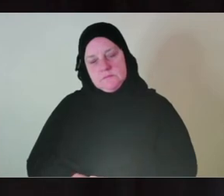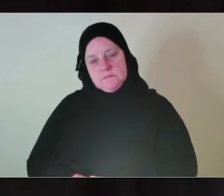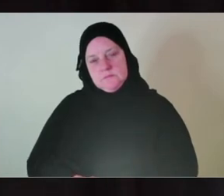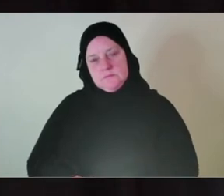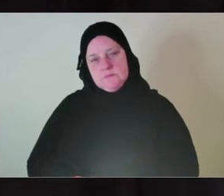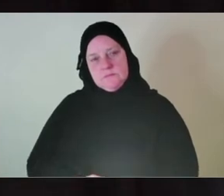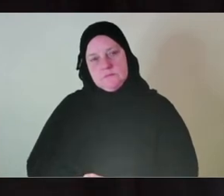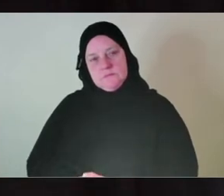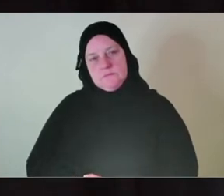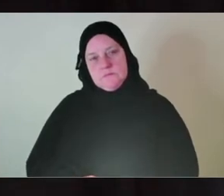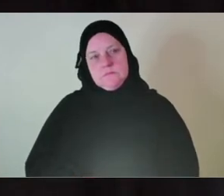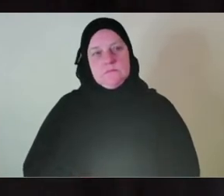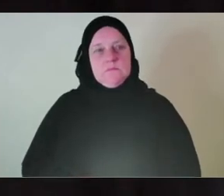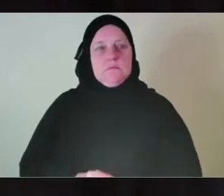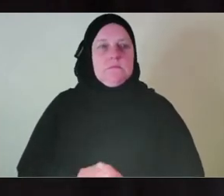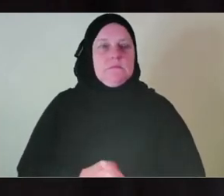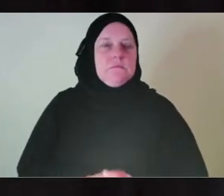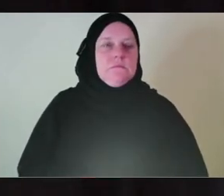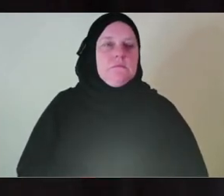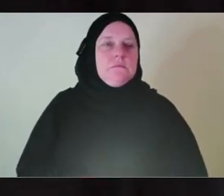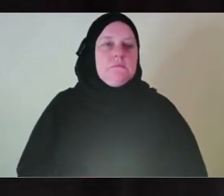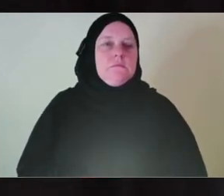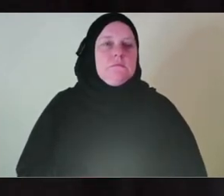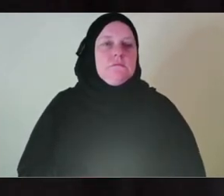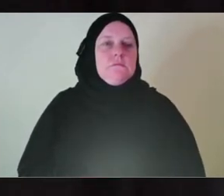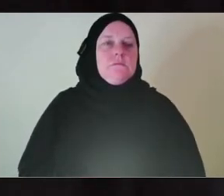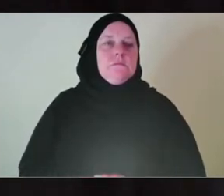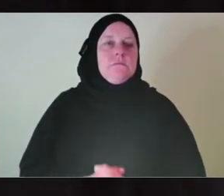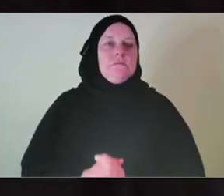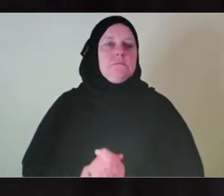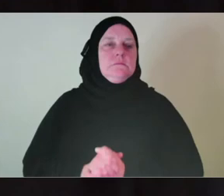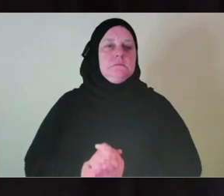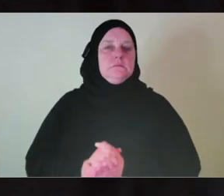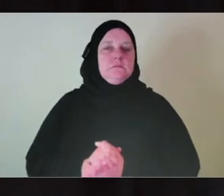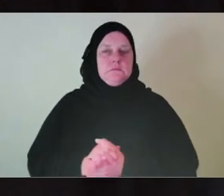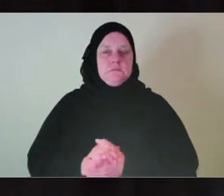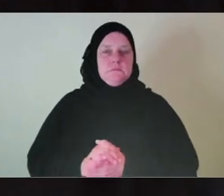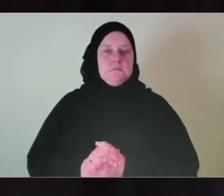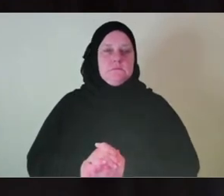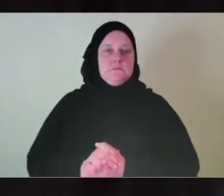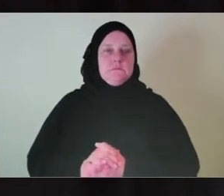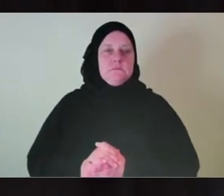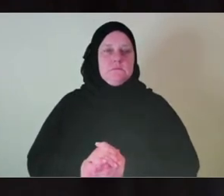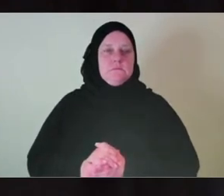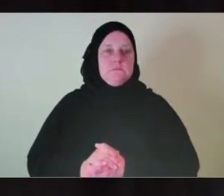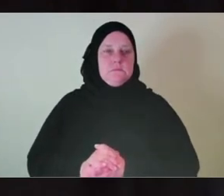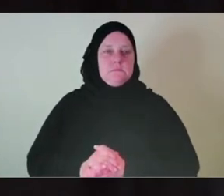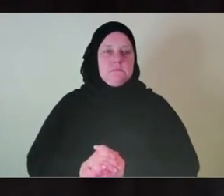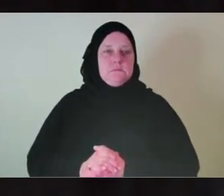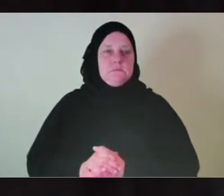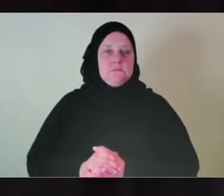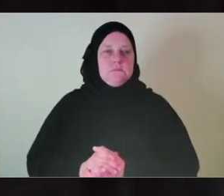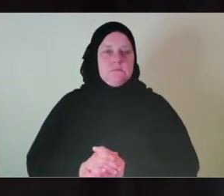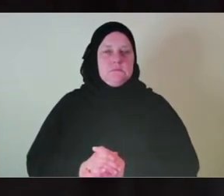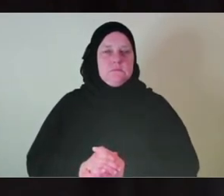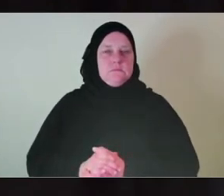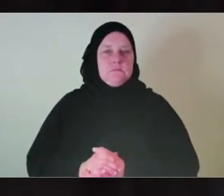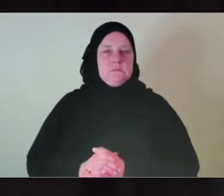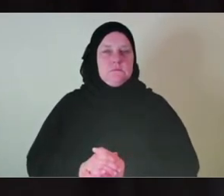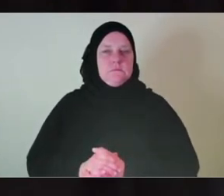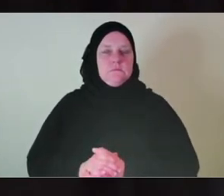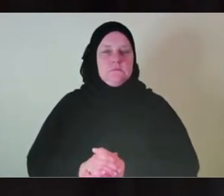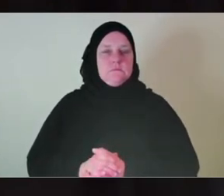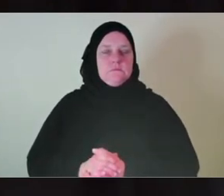الْمُضْطَرَّ إِذَا دَعَاهُ وَيَكْشِفُ السُّوءَ أَمَّنْ يُجِيبُ الْمُضْطَرَّ